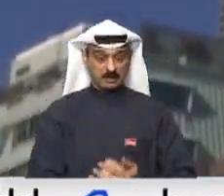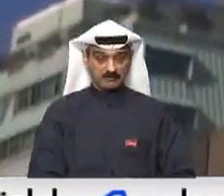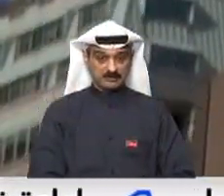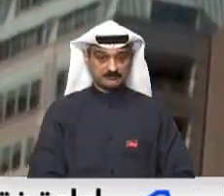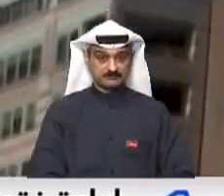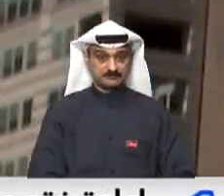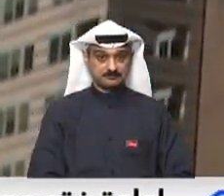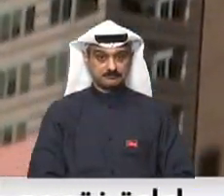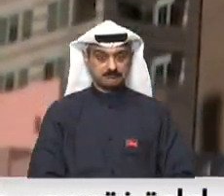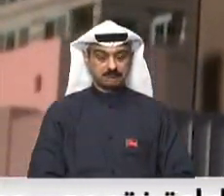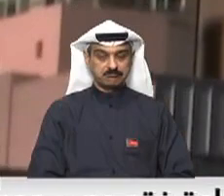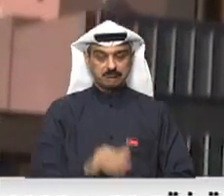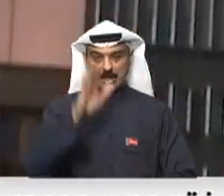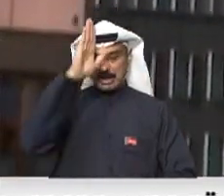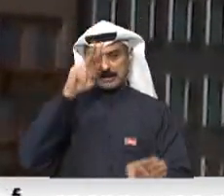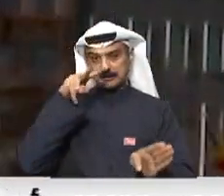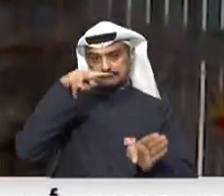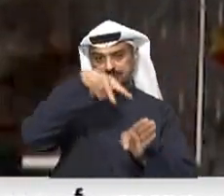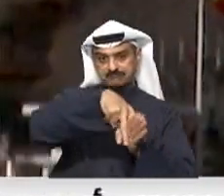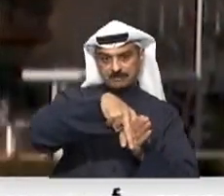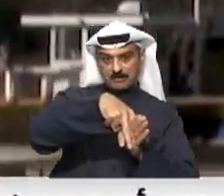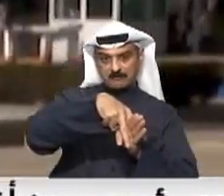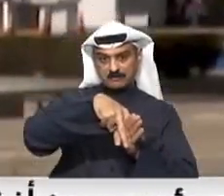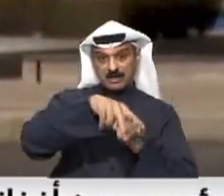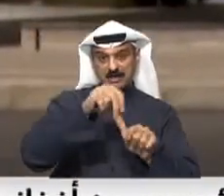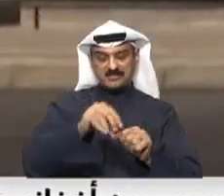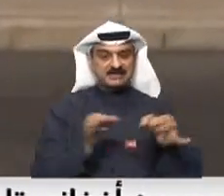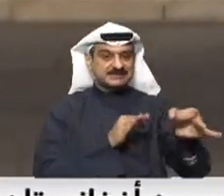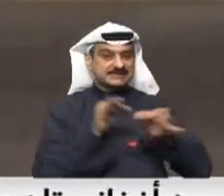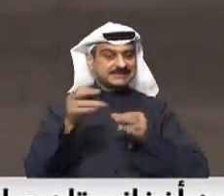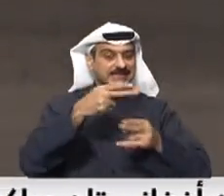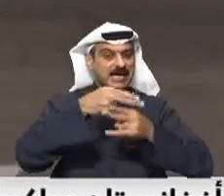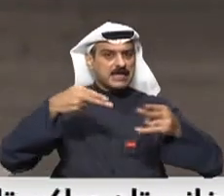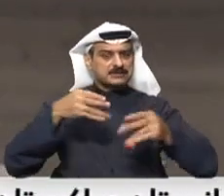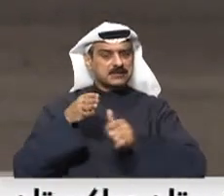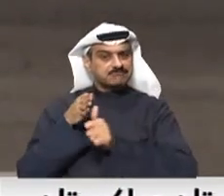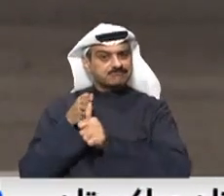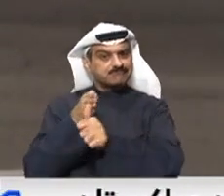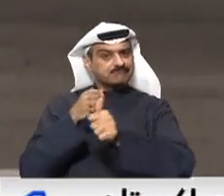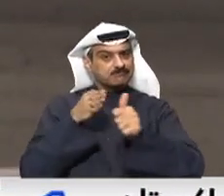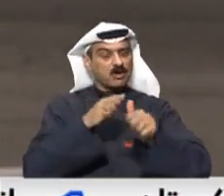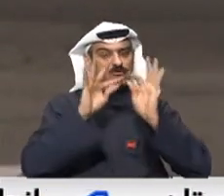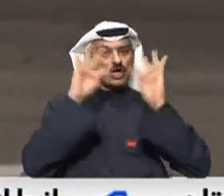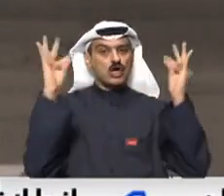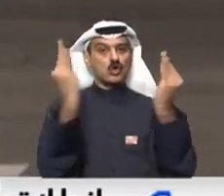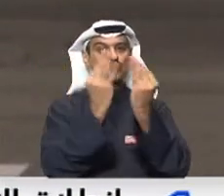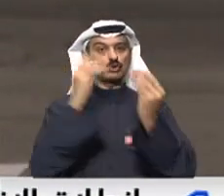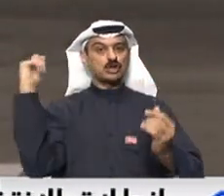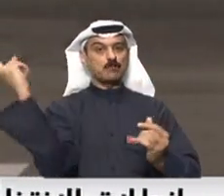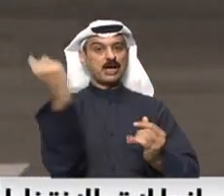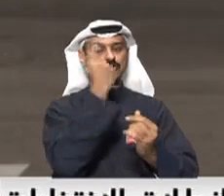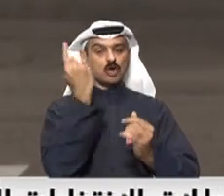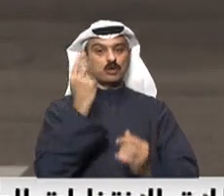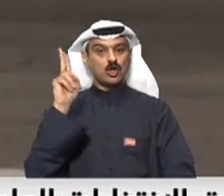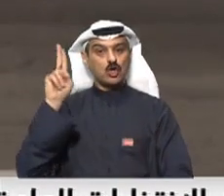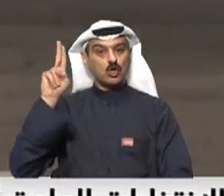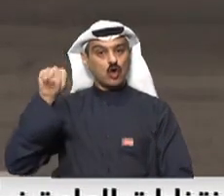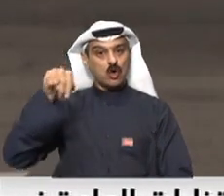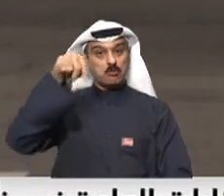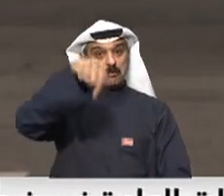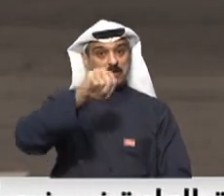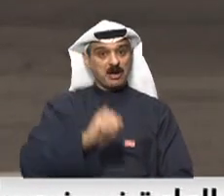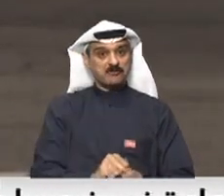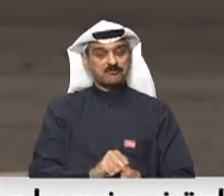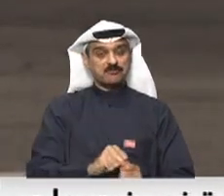الساعات الاولى للغزو العراقيه الغاشم والدبلوماسيه الكويتيه تقود المجتمع الدولي وتحول الامم المتحده الى